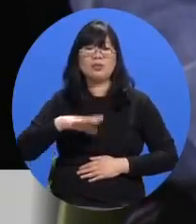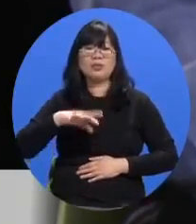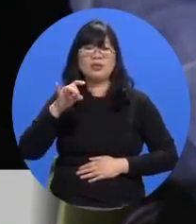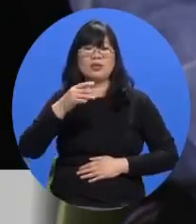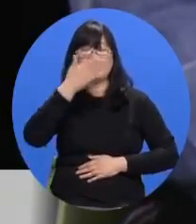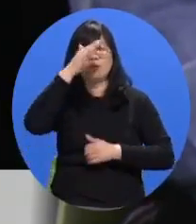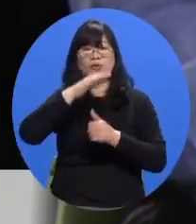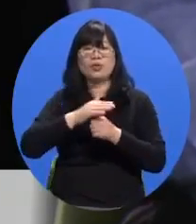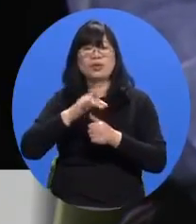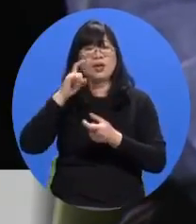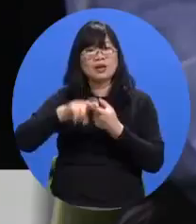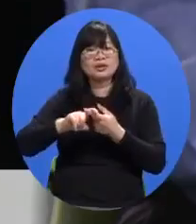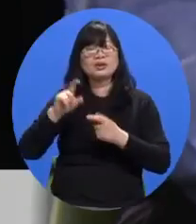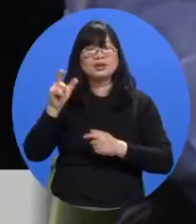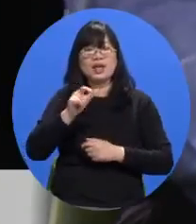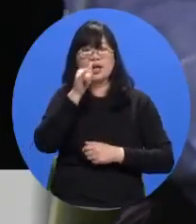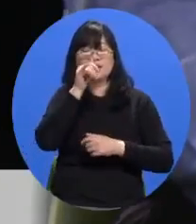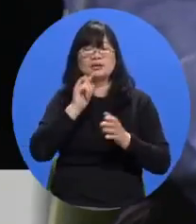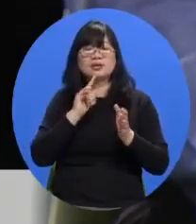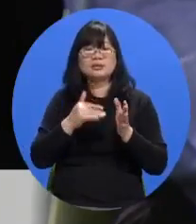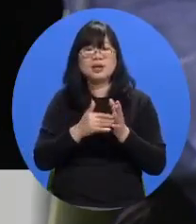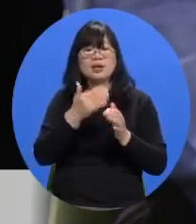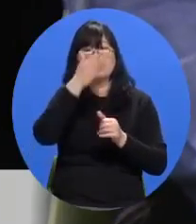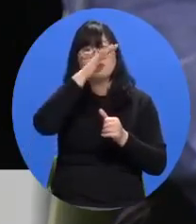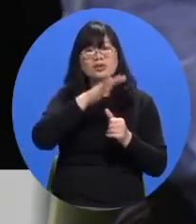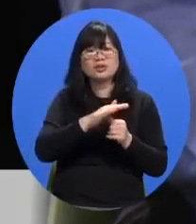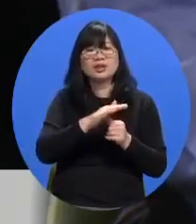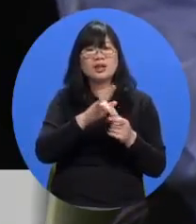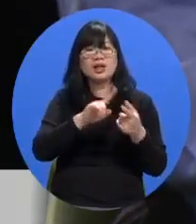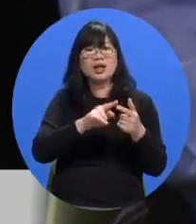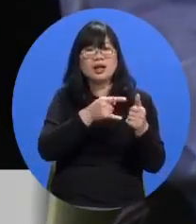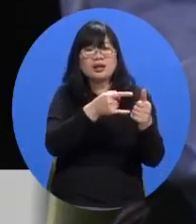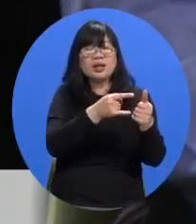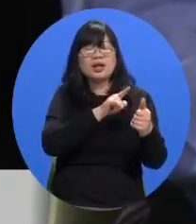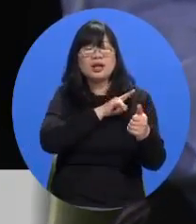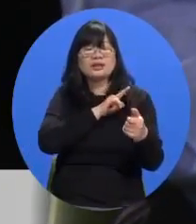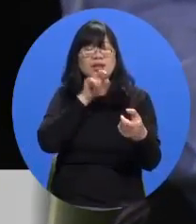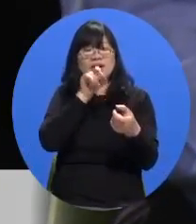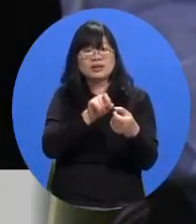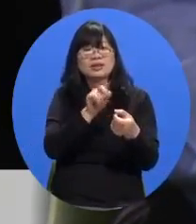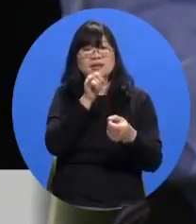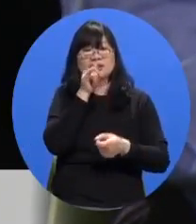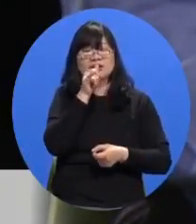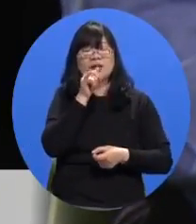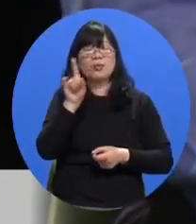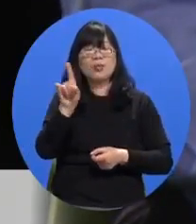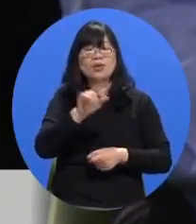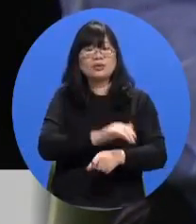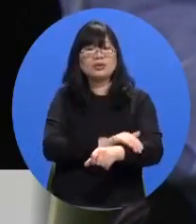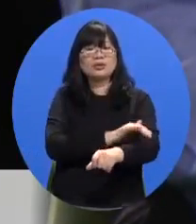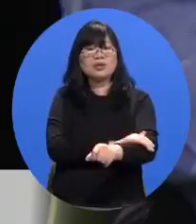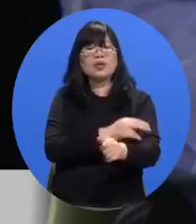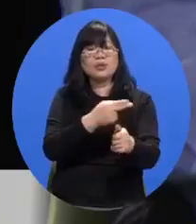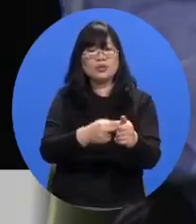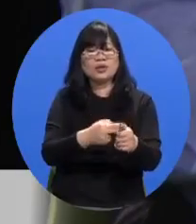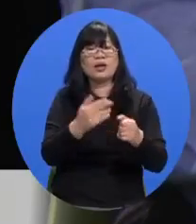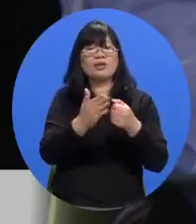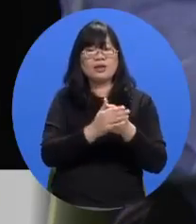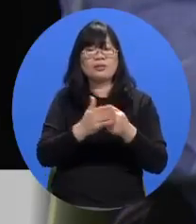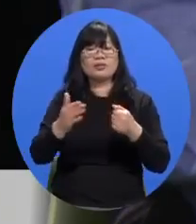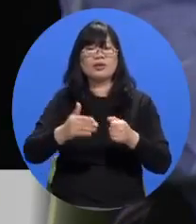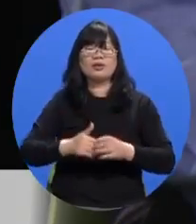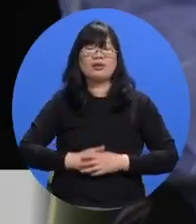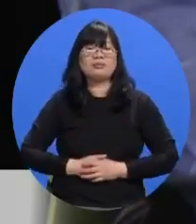청소년에 관심이 굉장히 많은데요. 청소년에게 가장 가까이 있을 수 있는 직업이 교사라고 생각했습니다.